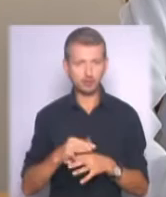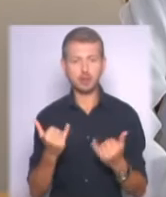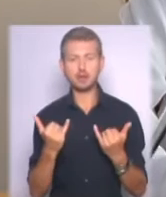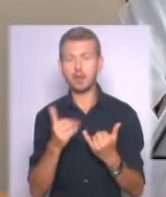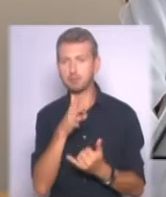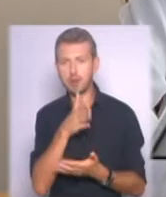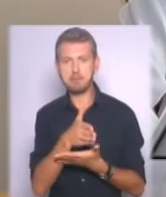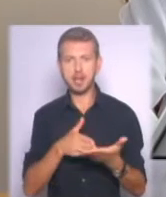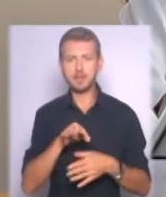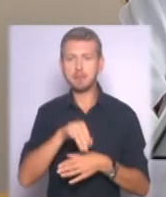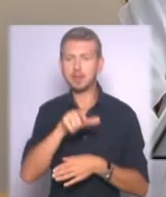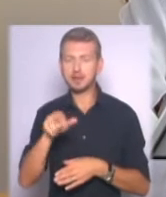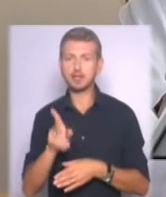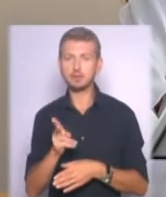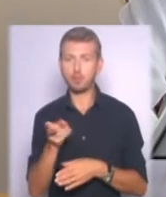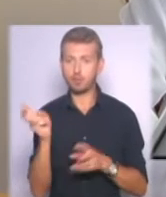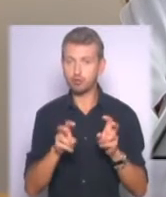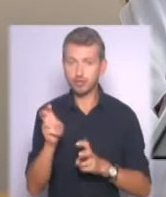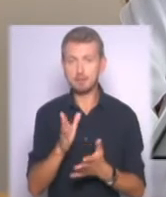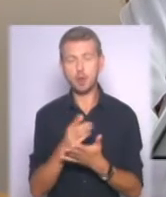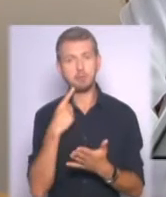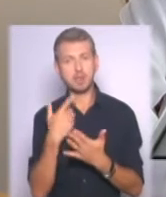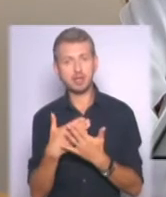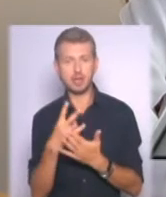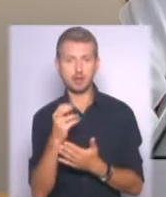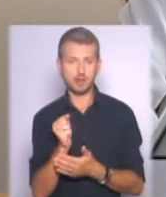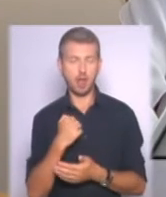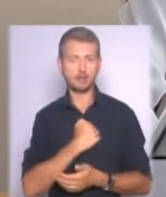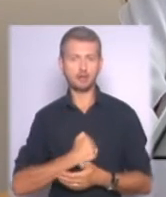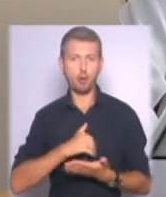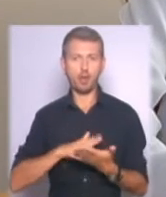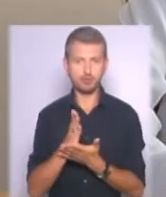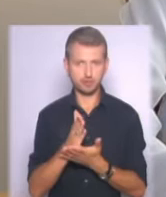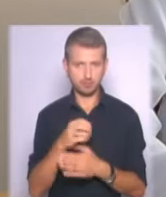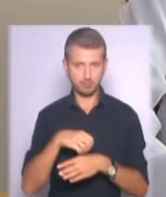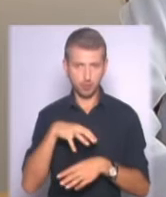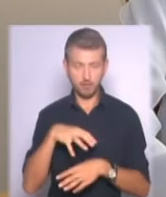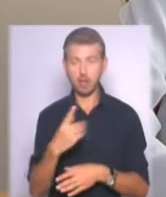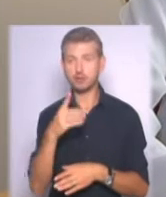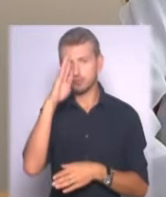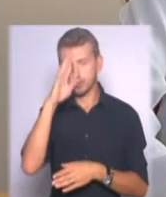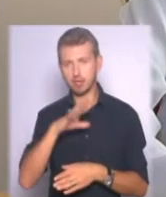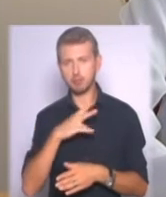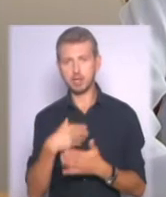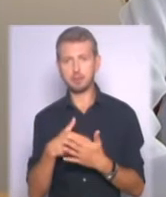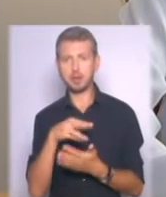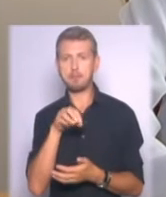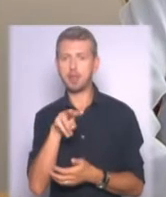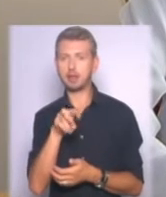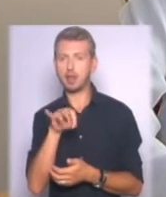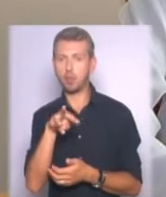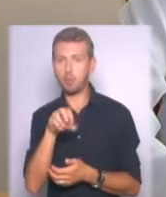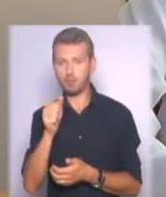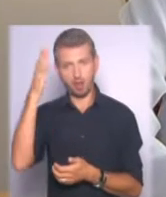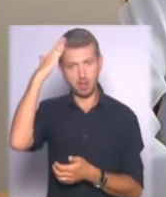половина пацієнтів, які прийшли, мають підозрення на злокачественне образування. Один чоловік був з підозрением на меланому волосистої